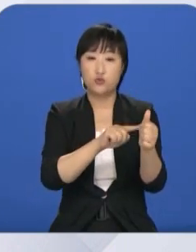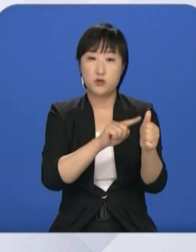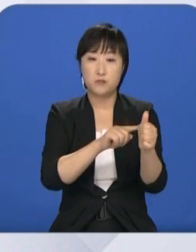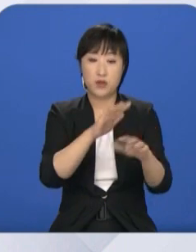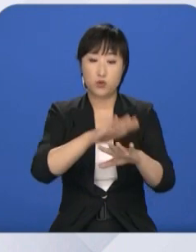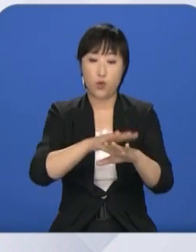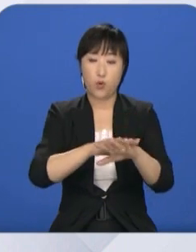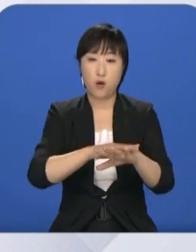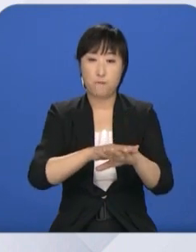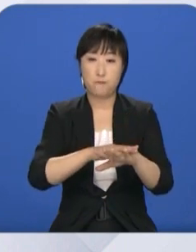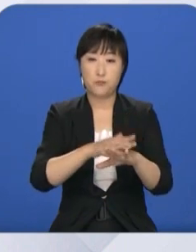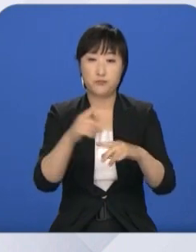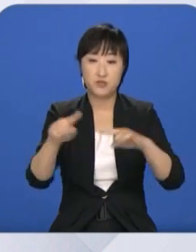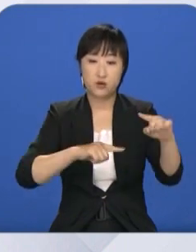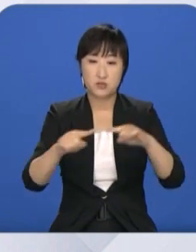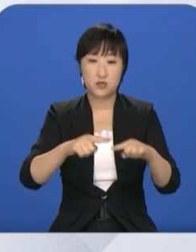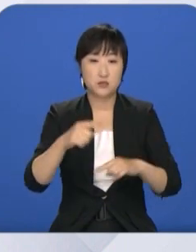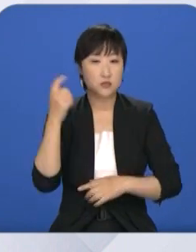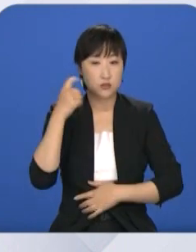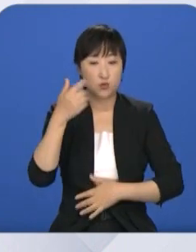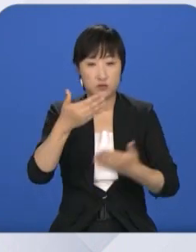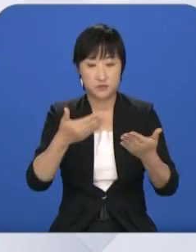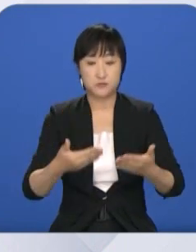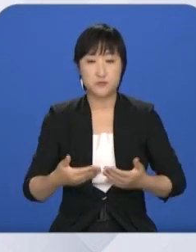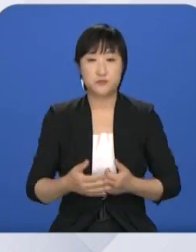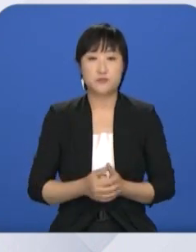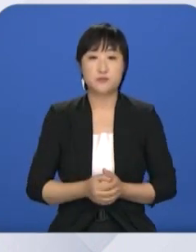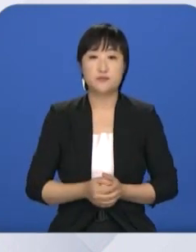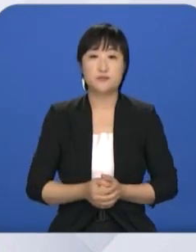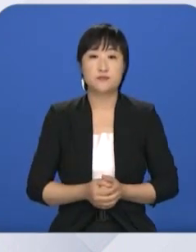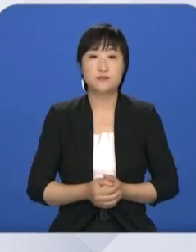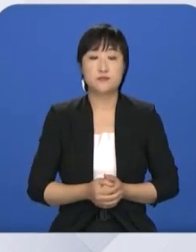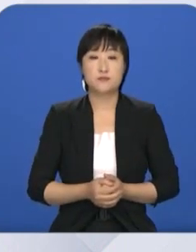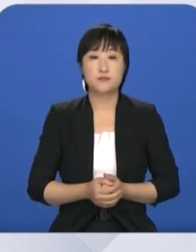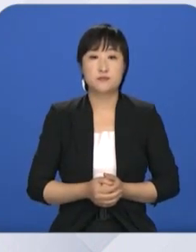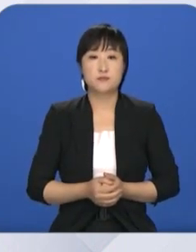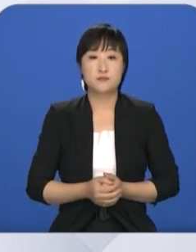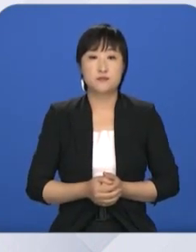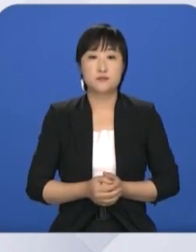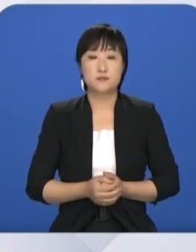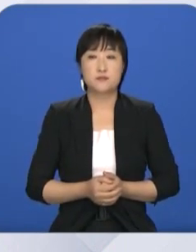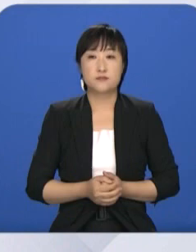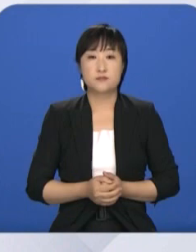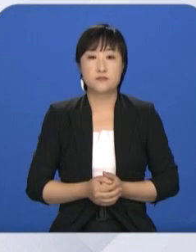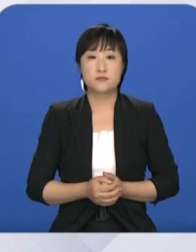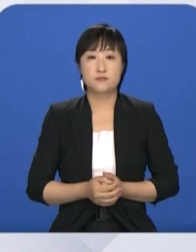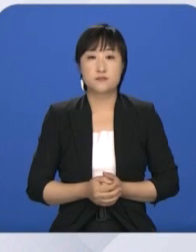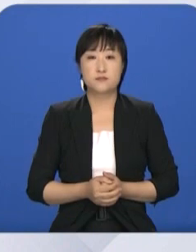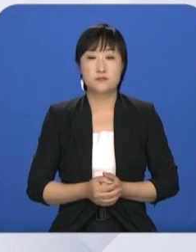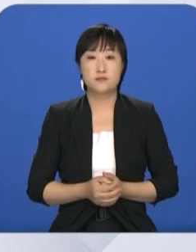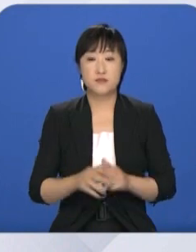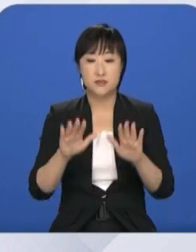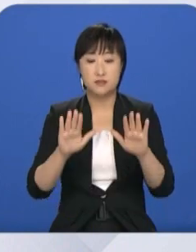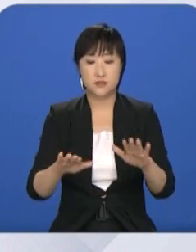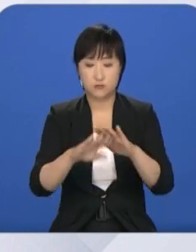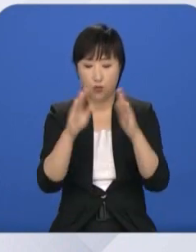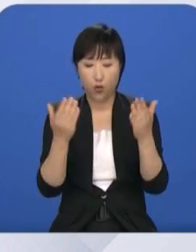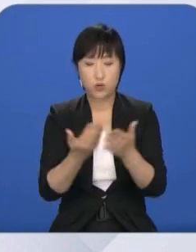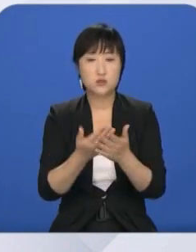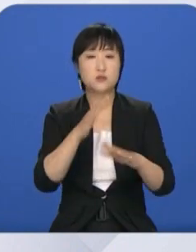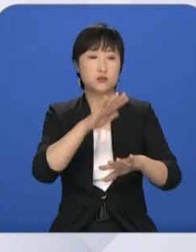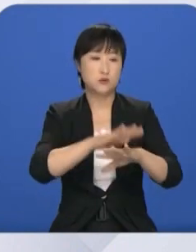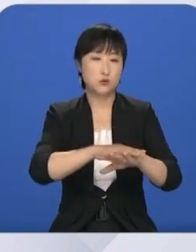후보님의 농업 정책을 한번 듣고 싶습니다. 김희수 후보 답변해 주시죠. 모든 그 지금